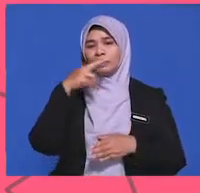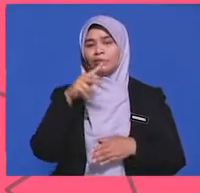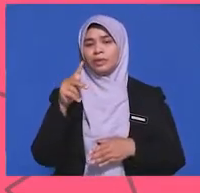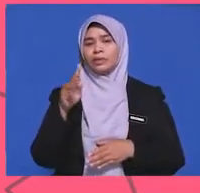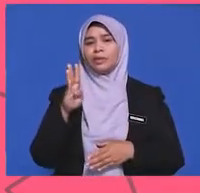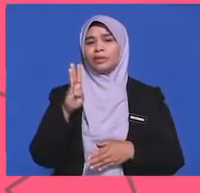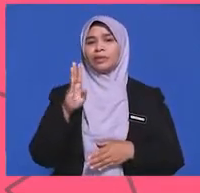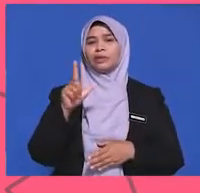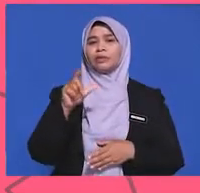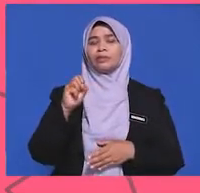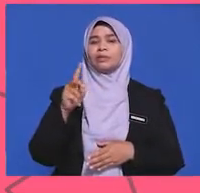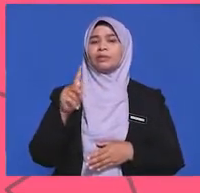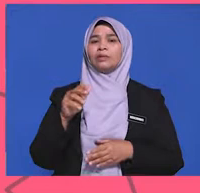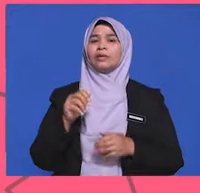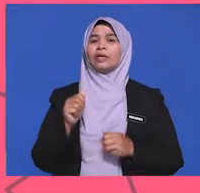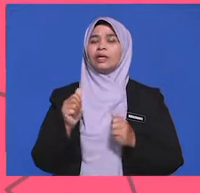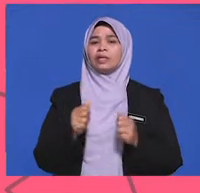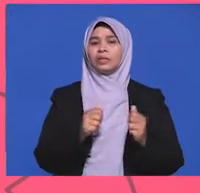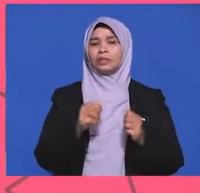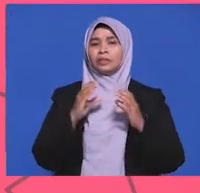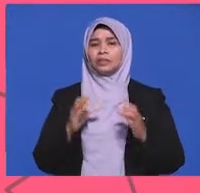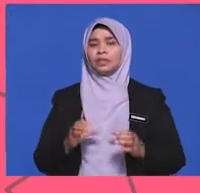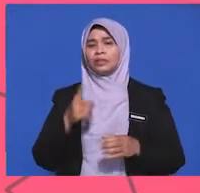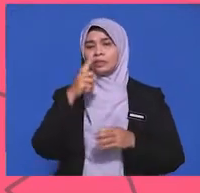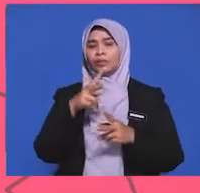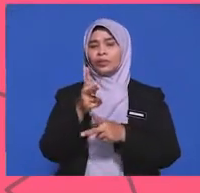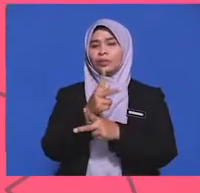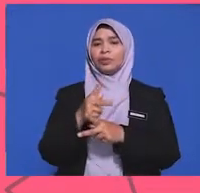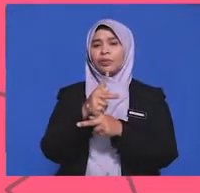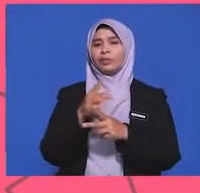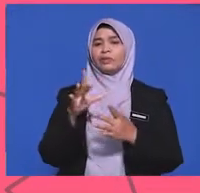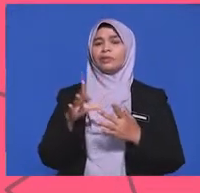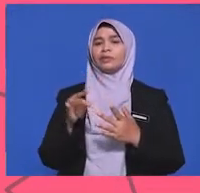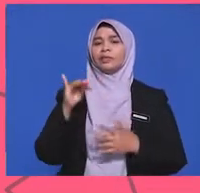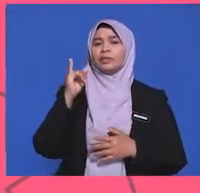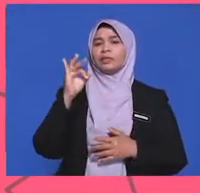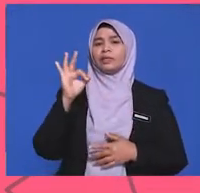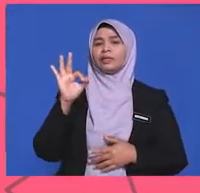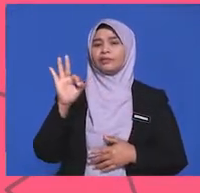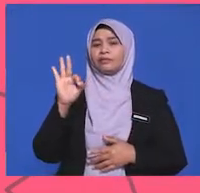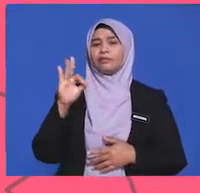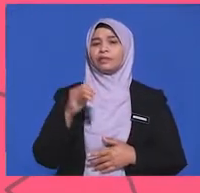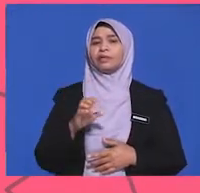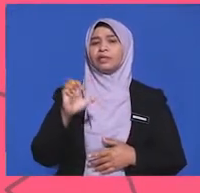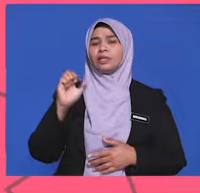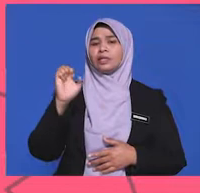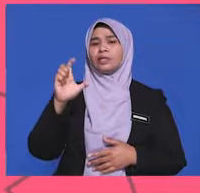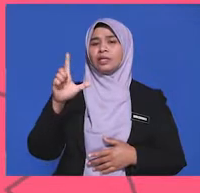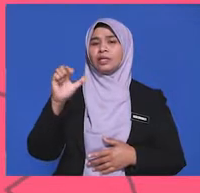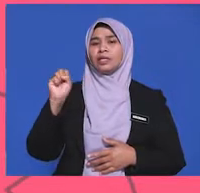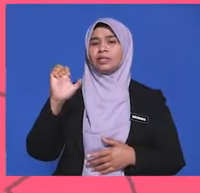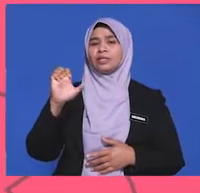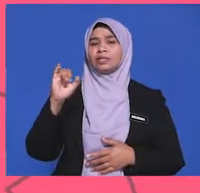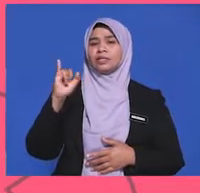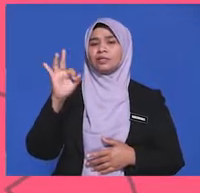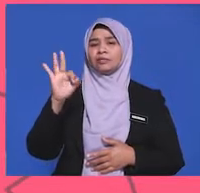blok atau cara bagi kawalan pilihan if, else if. Dan berikut